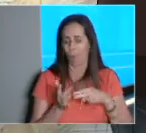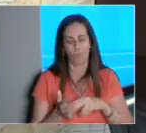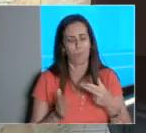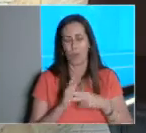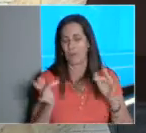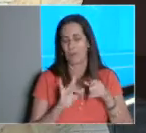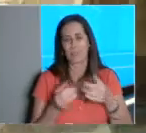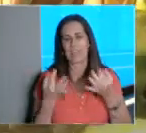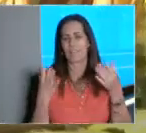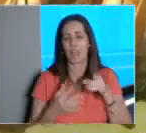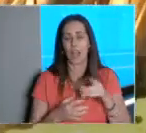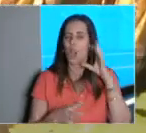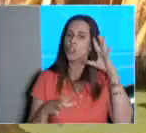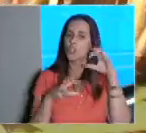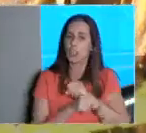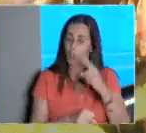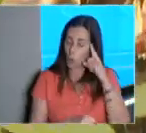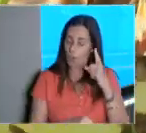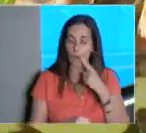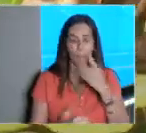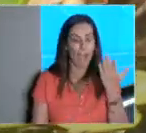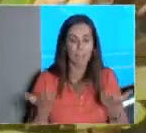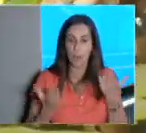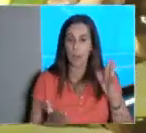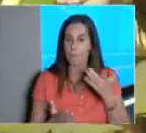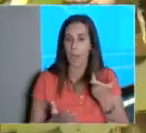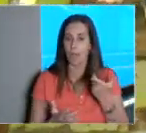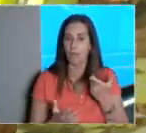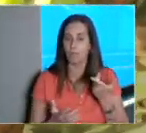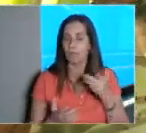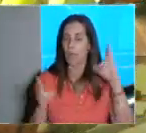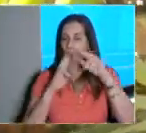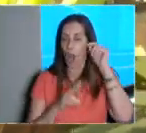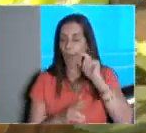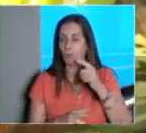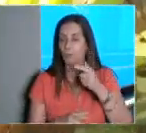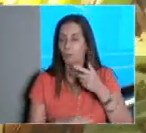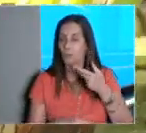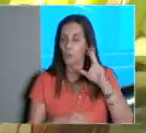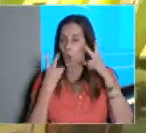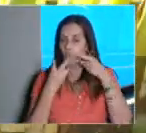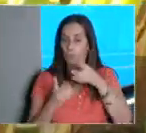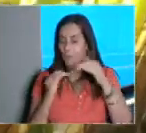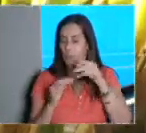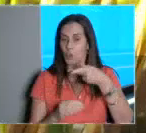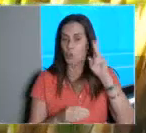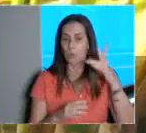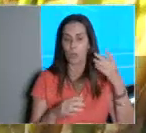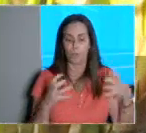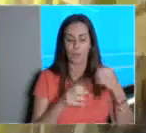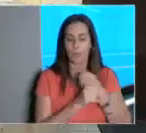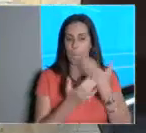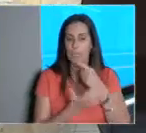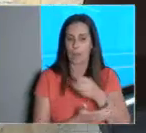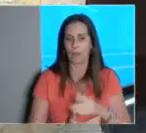רבים כי זה טבעם, אבל השאלה האג'נדות, אתה יודע לבדל לנו, להגיד מה בסדר היום שכחול לבן רוצה להביא יותר מתאים לך מאשר הסדר היום של מפלגת העבודה?